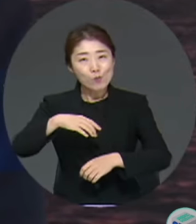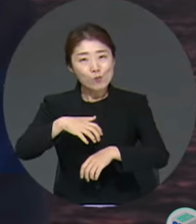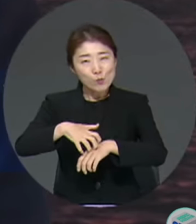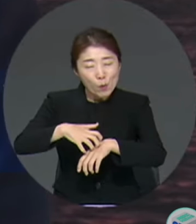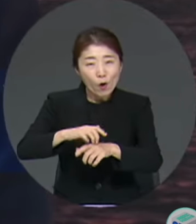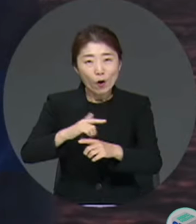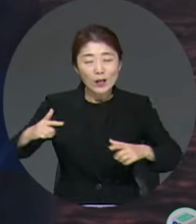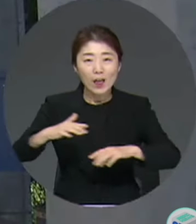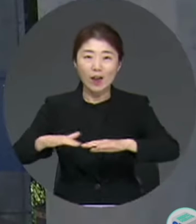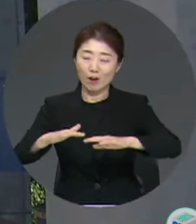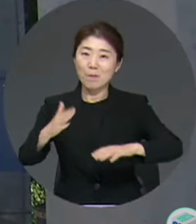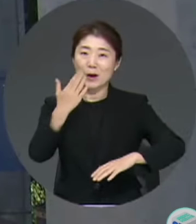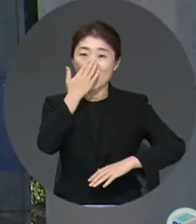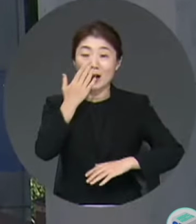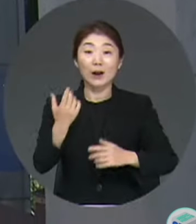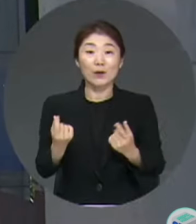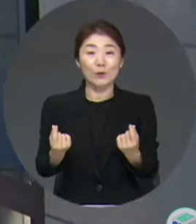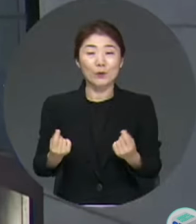그 의미가 있고